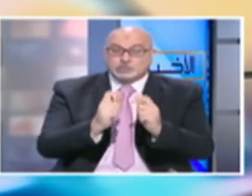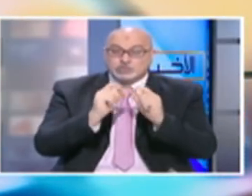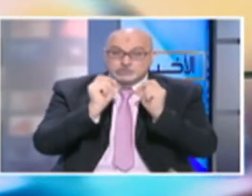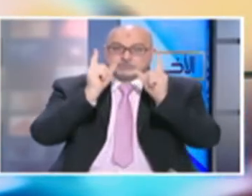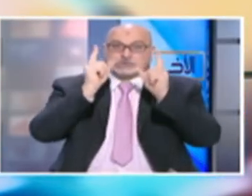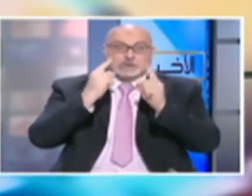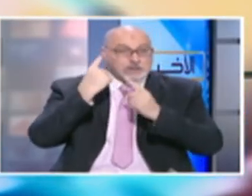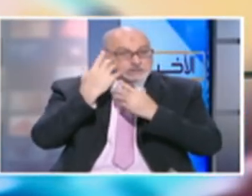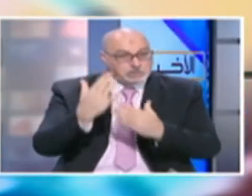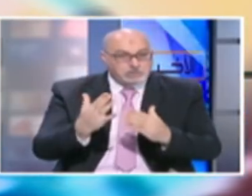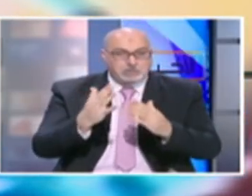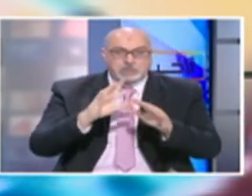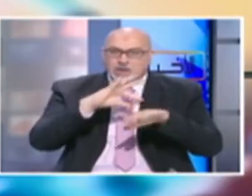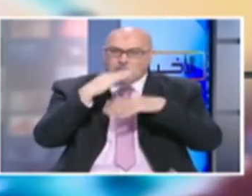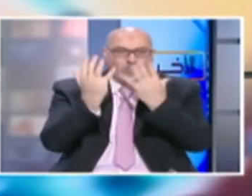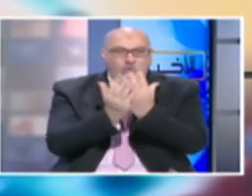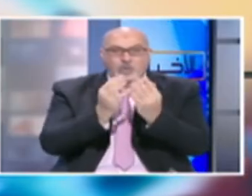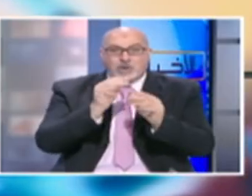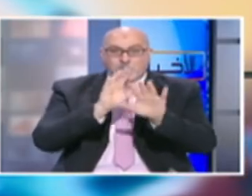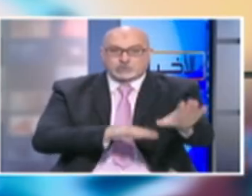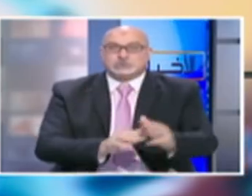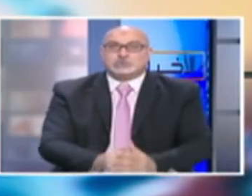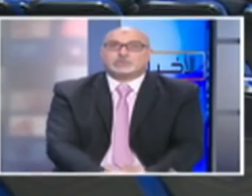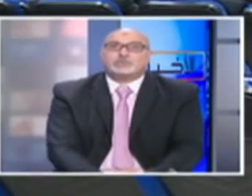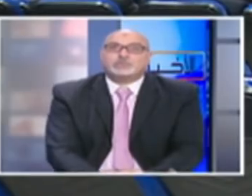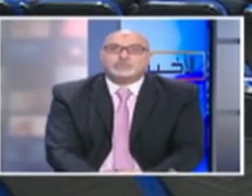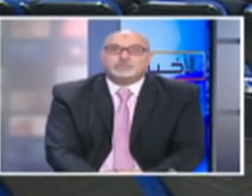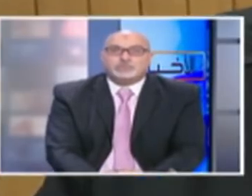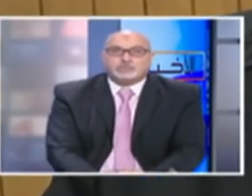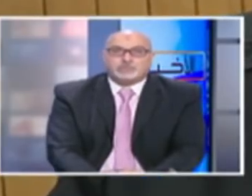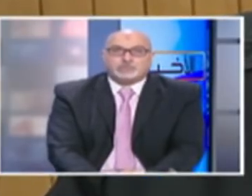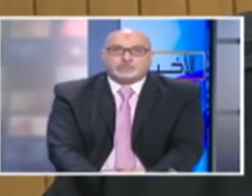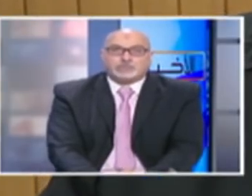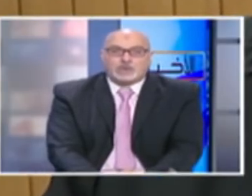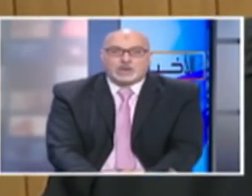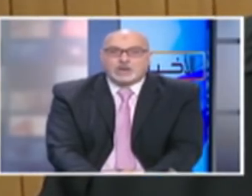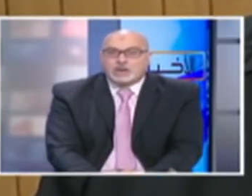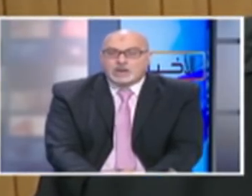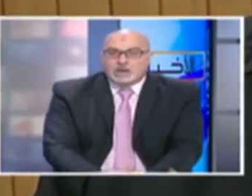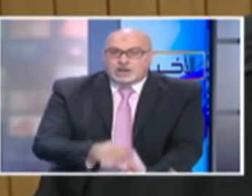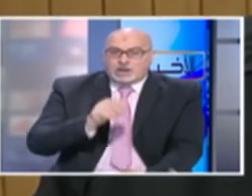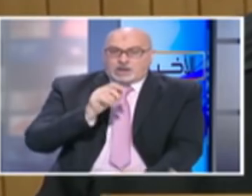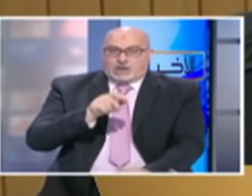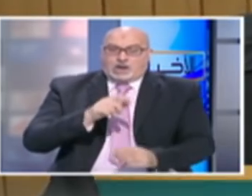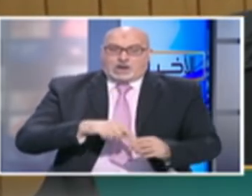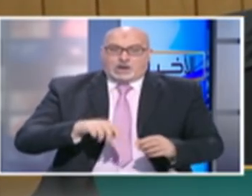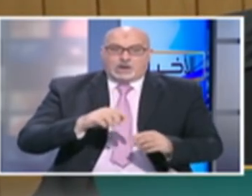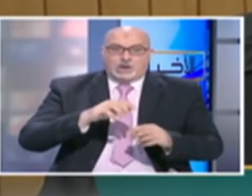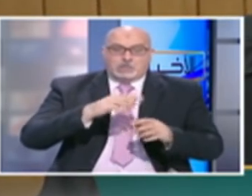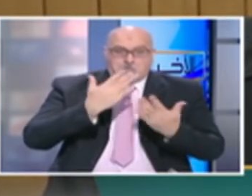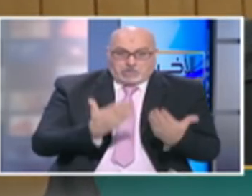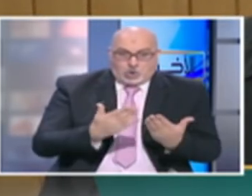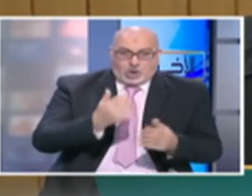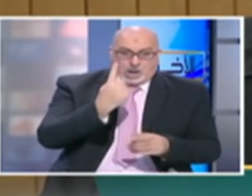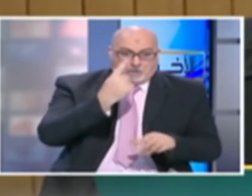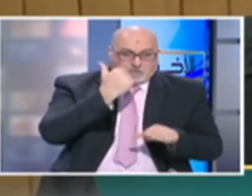والالتزام بإجراءات الوقاية. واحد يعني تعافى من الكوفيد، وفيه وحدة في الحد الآن في صحة